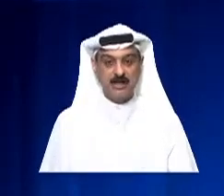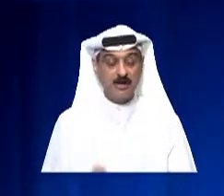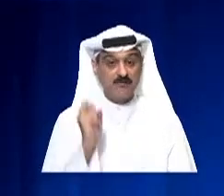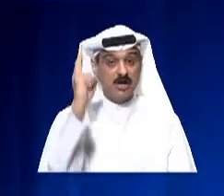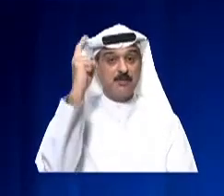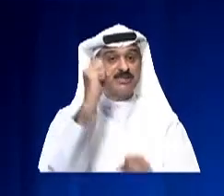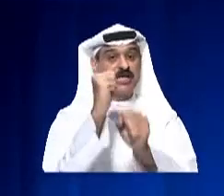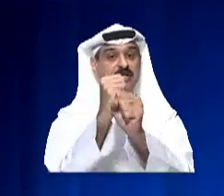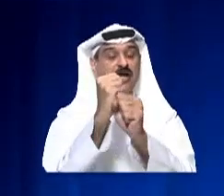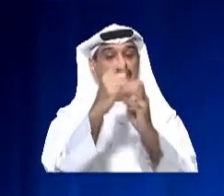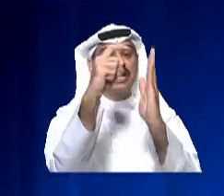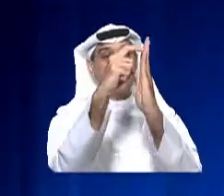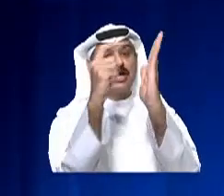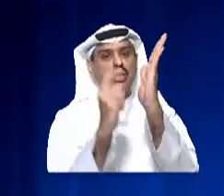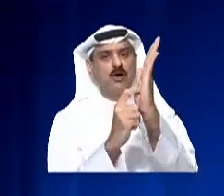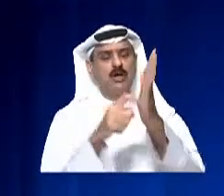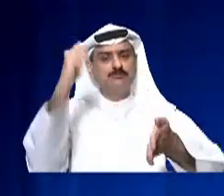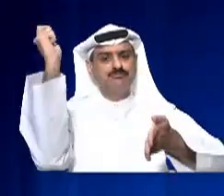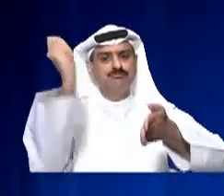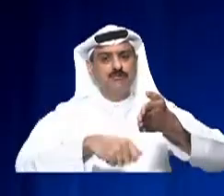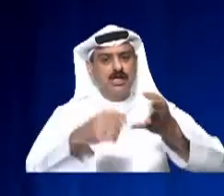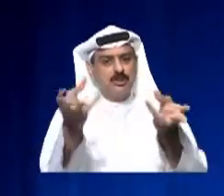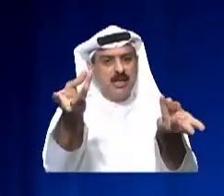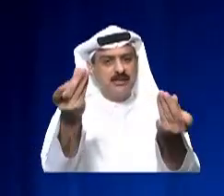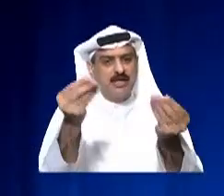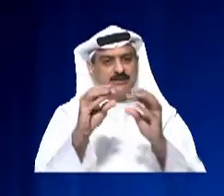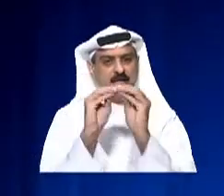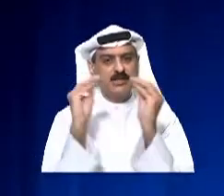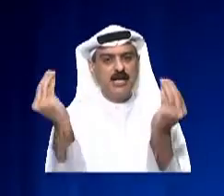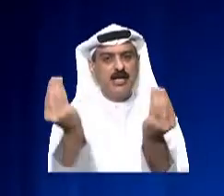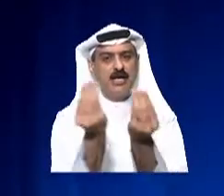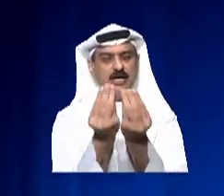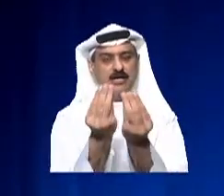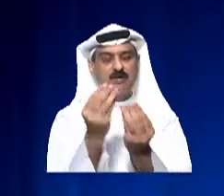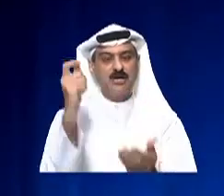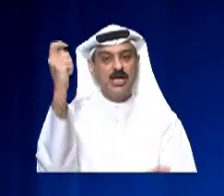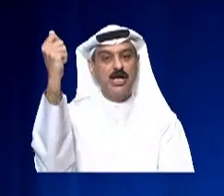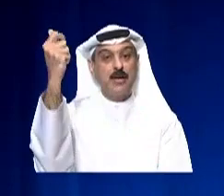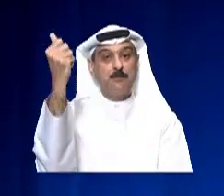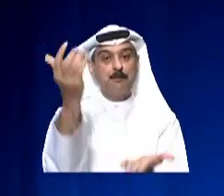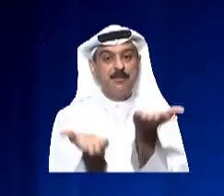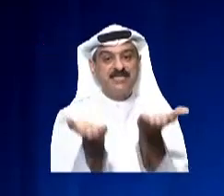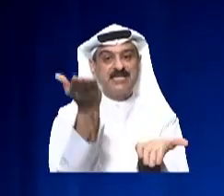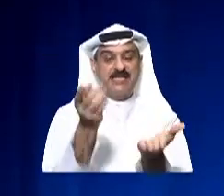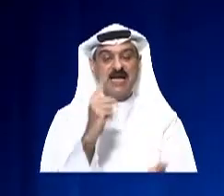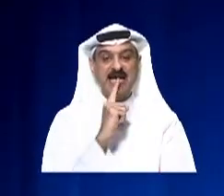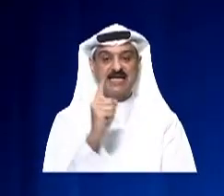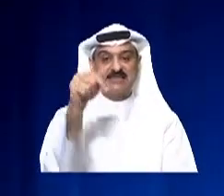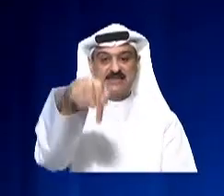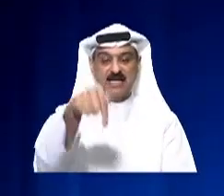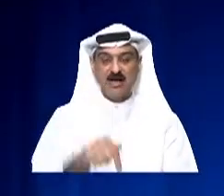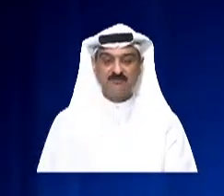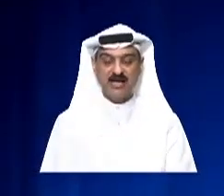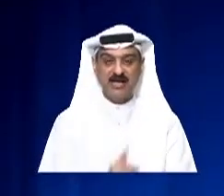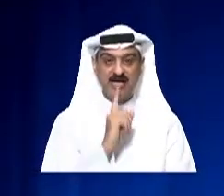باعتماد الحسابات الختامية للهيئات ذات الميزانيات الملحقة على السنة المالية